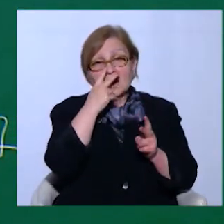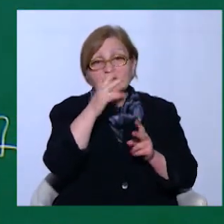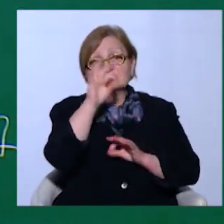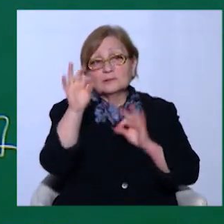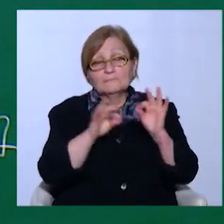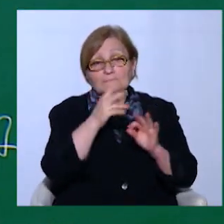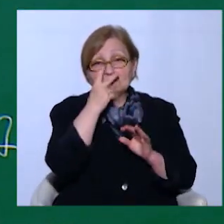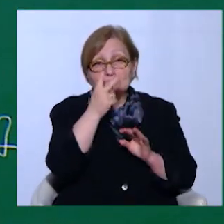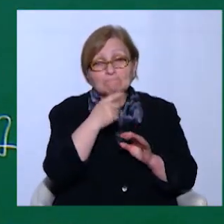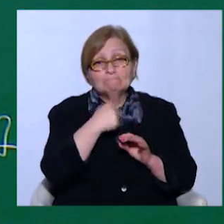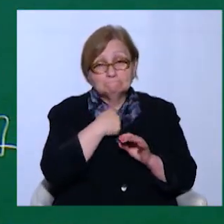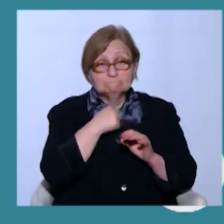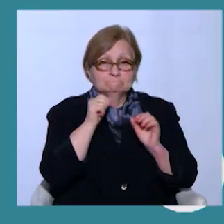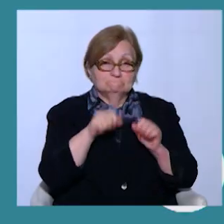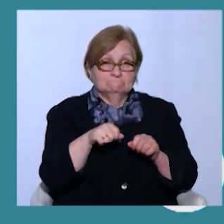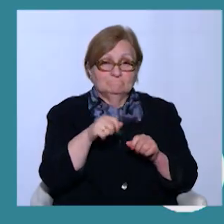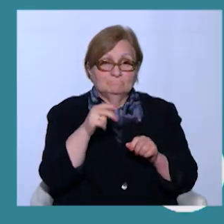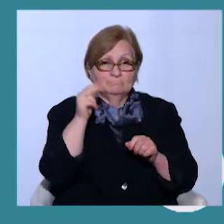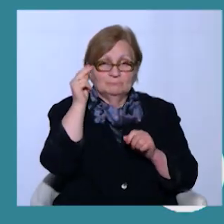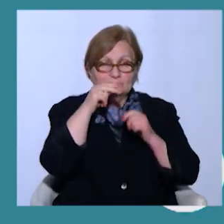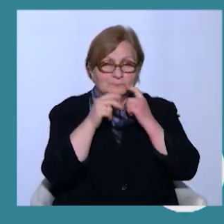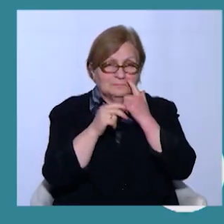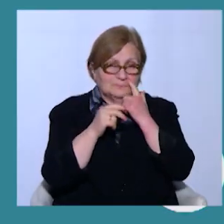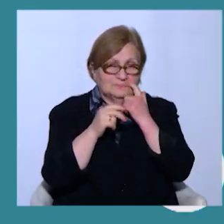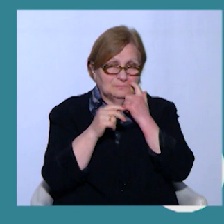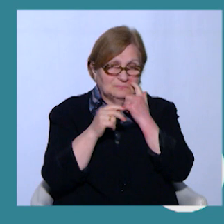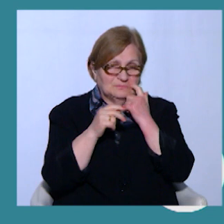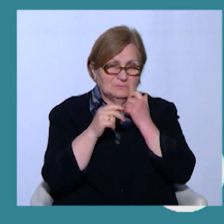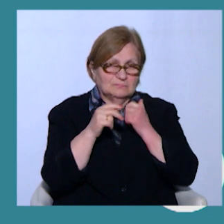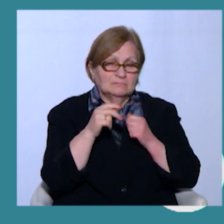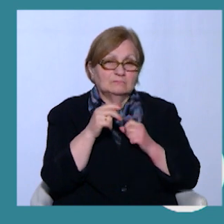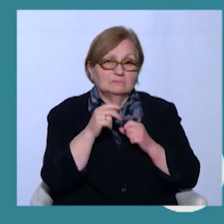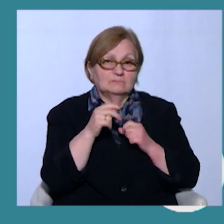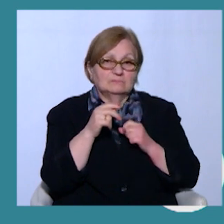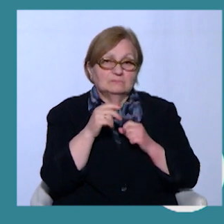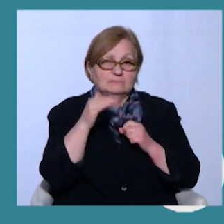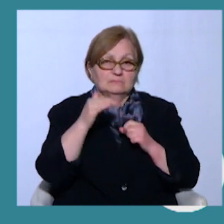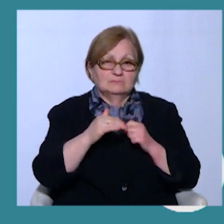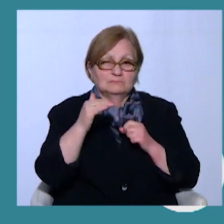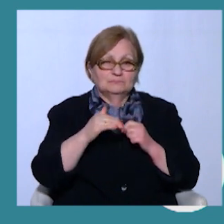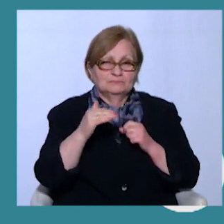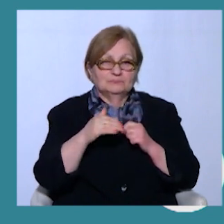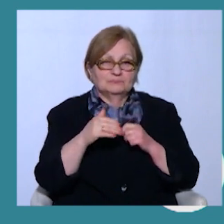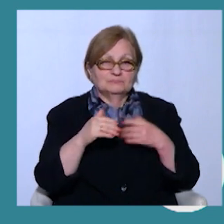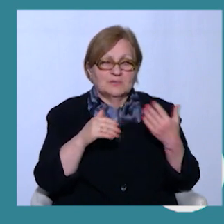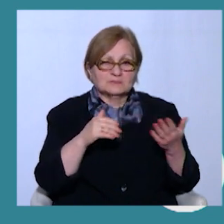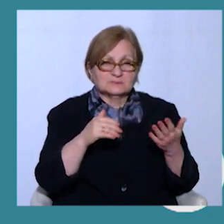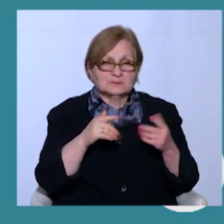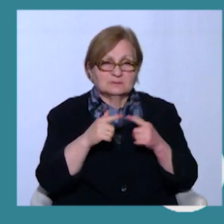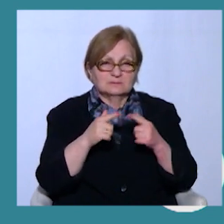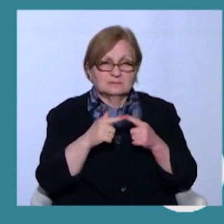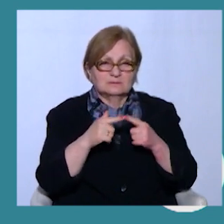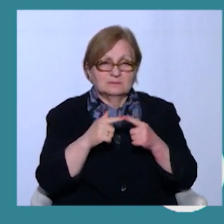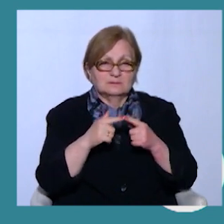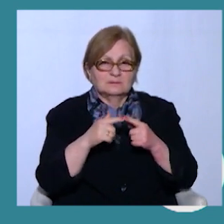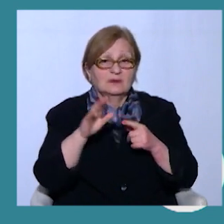შევხედავთ, უკვე შეგვიძლია, ჯერ არ შეგვიძლია ყველაზე, ვთქვათ, აი, ქვედა მარცხენა კუთხეში რომ ოთხკუთხედია,